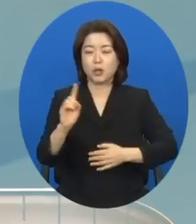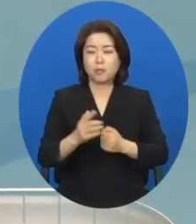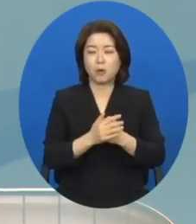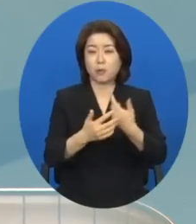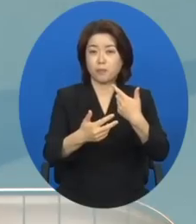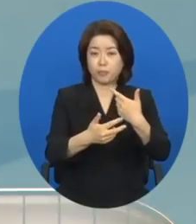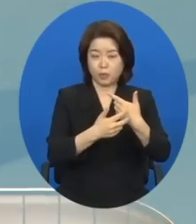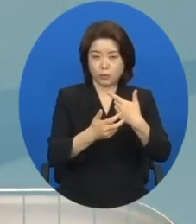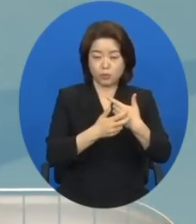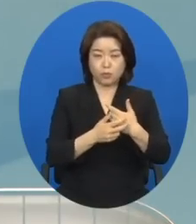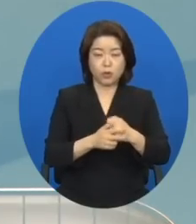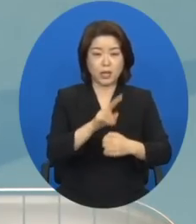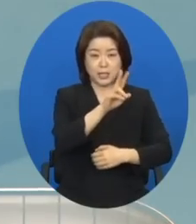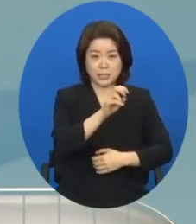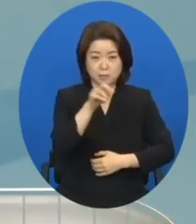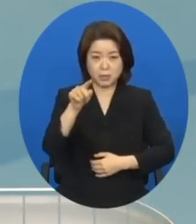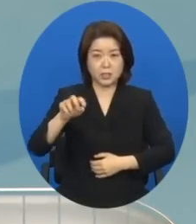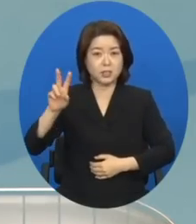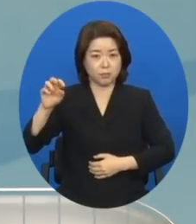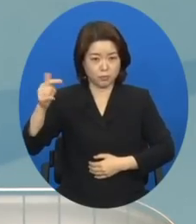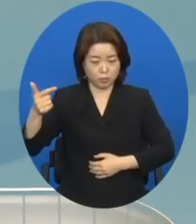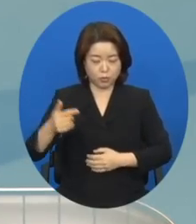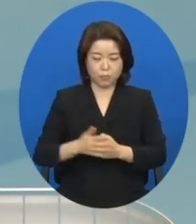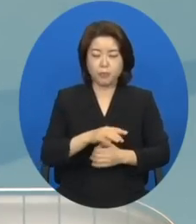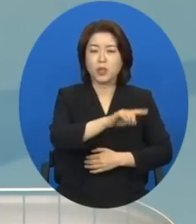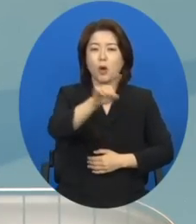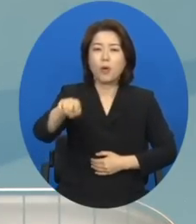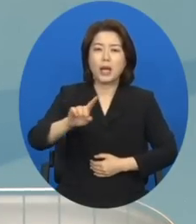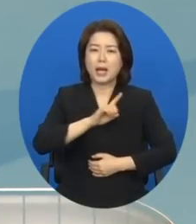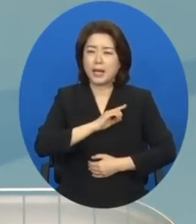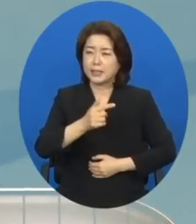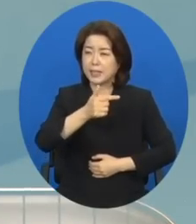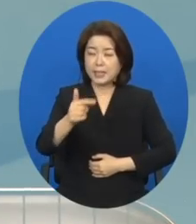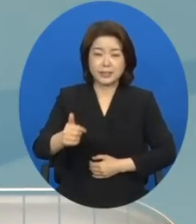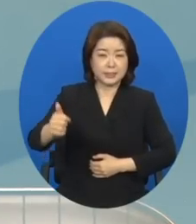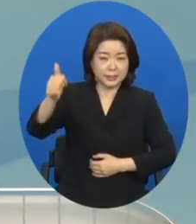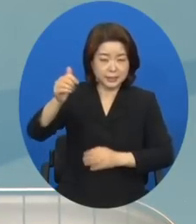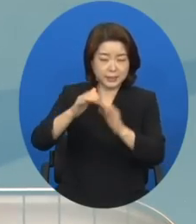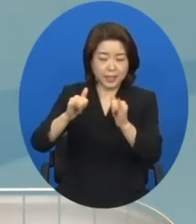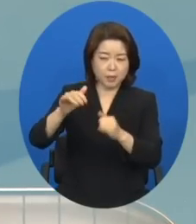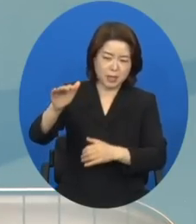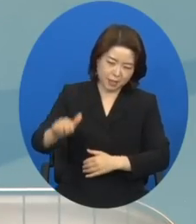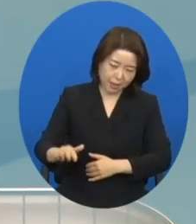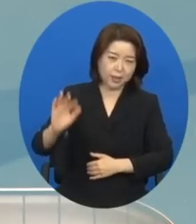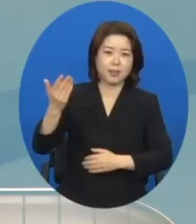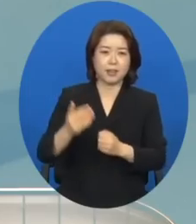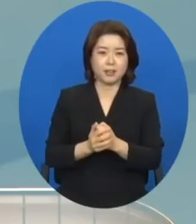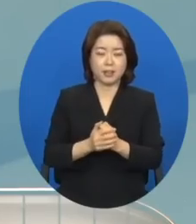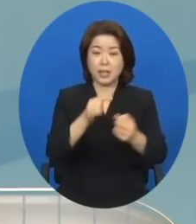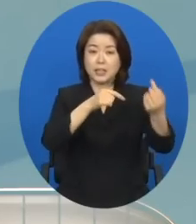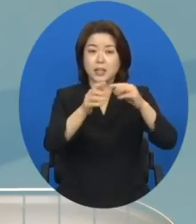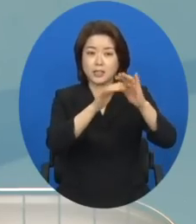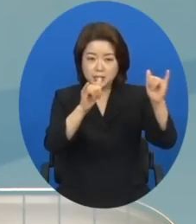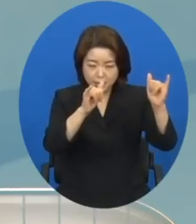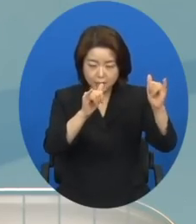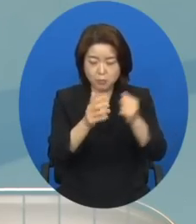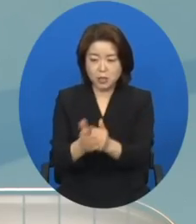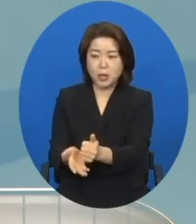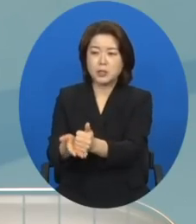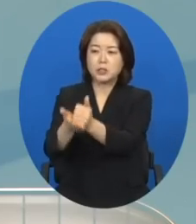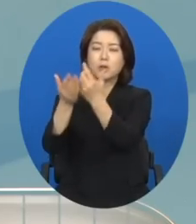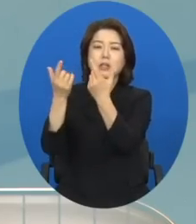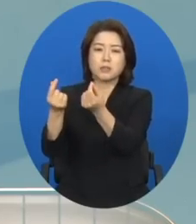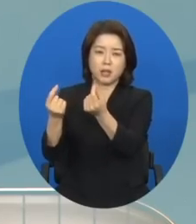22장 26절입니다. 너희 가운데 가장 큰 사람은 가장 어린 사람과 같이 되어야 하고 또 다스리는 사람은 섬기는 사람과 같이 되어야